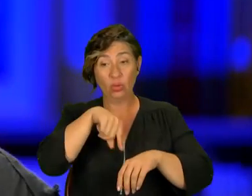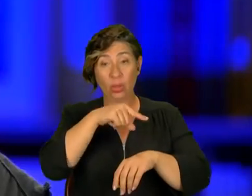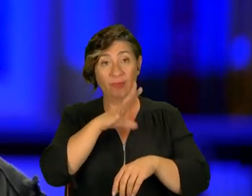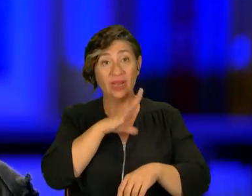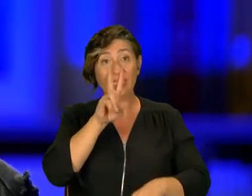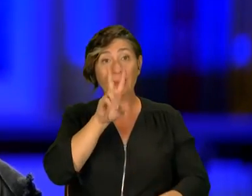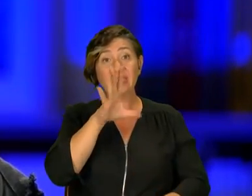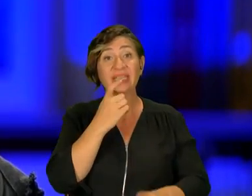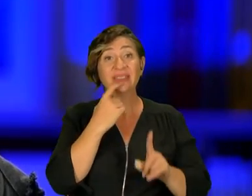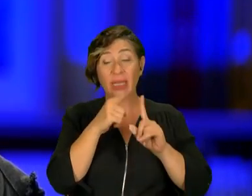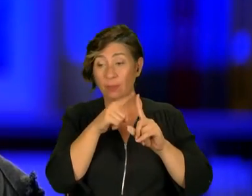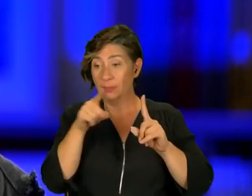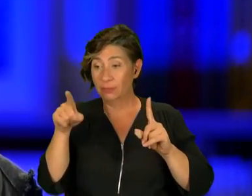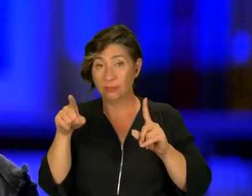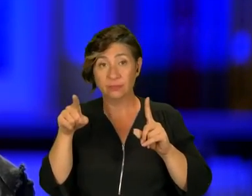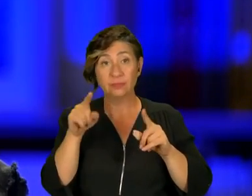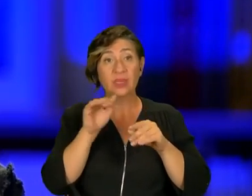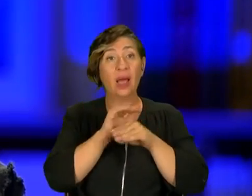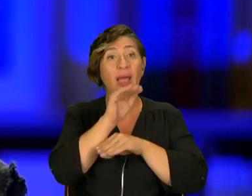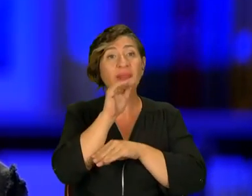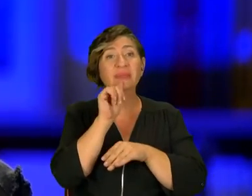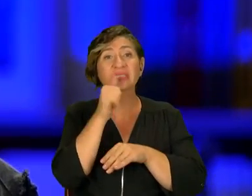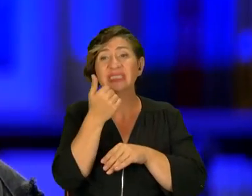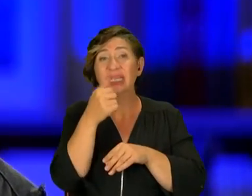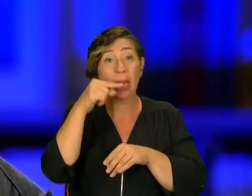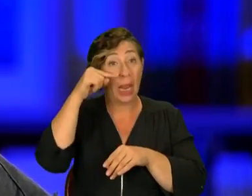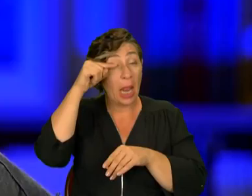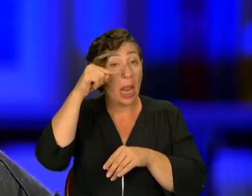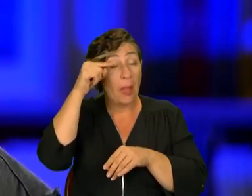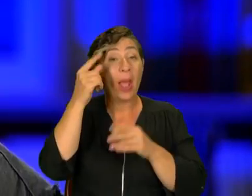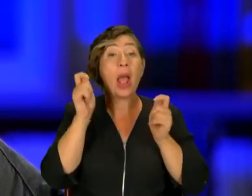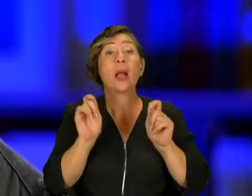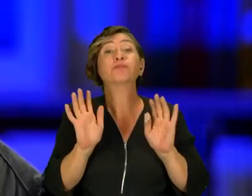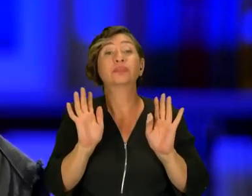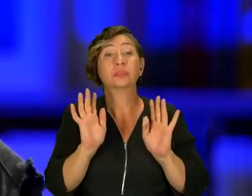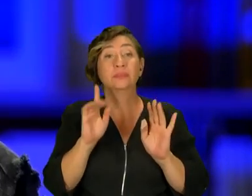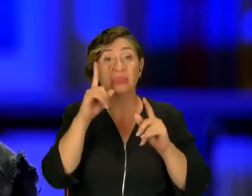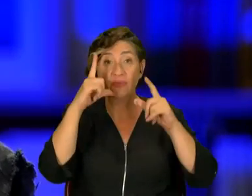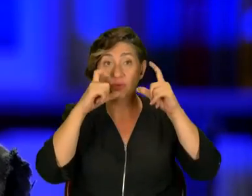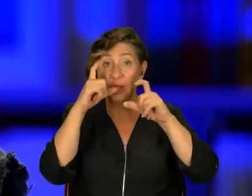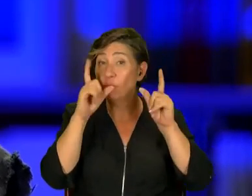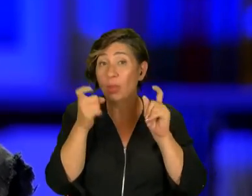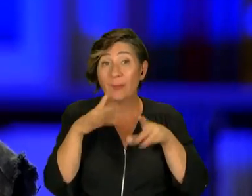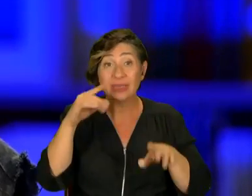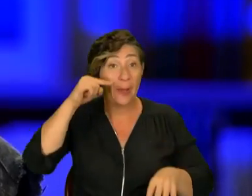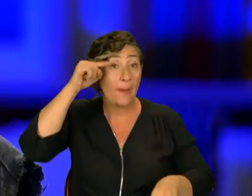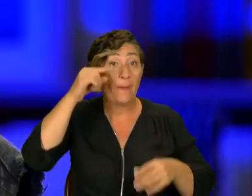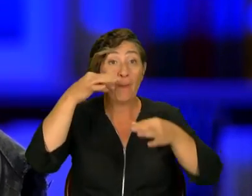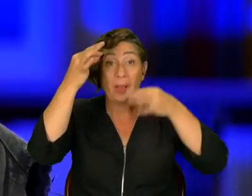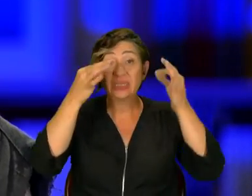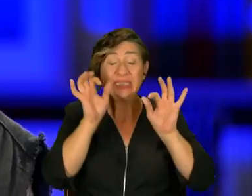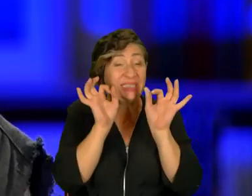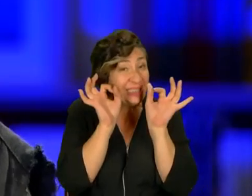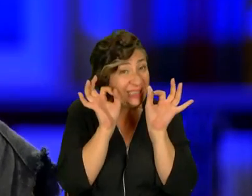ki 25 yaşına kadar olan bir dönemim. Hayatım boyunca hiç rimel sürmediğim bir dönem. Bir tane fotoğrafımı kimse bulamaz benim öyle makyajlı